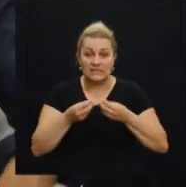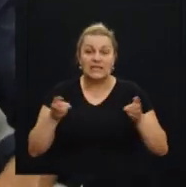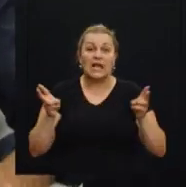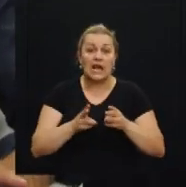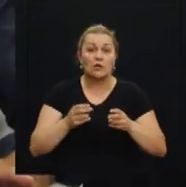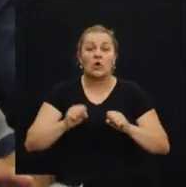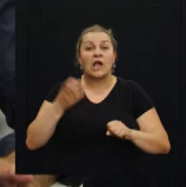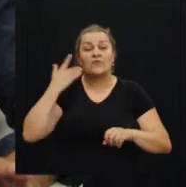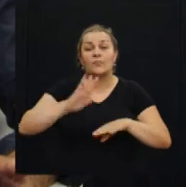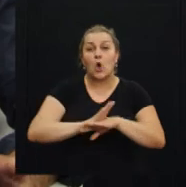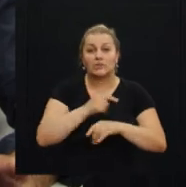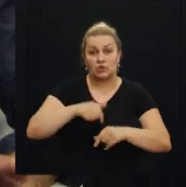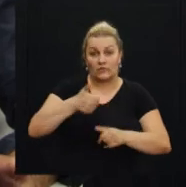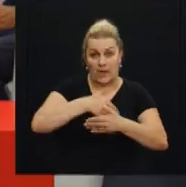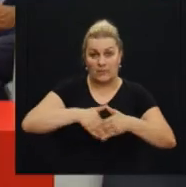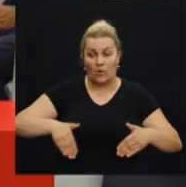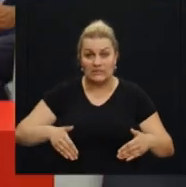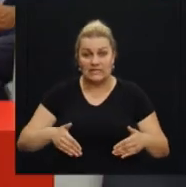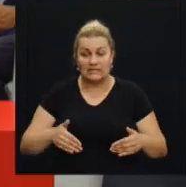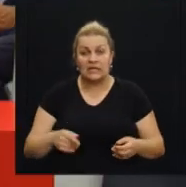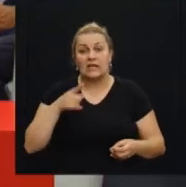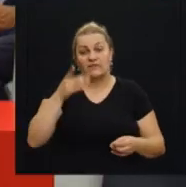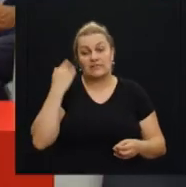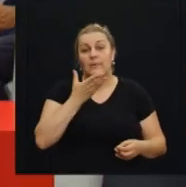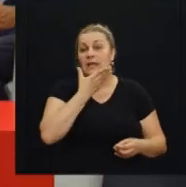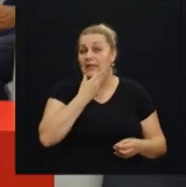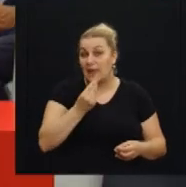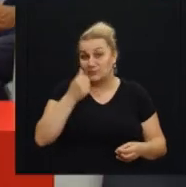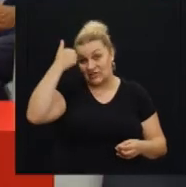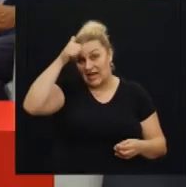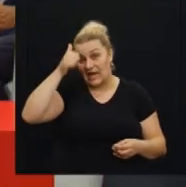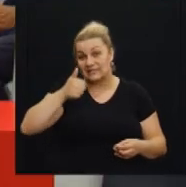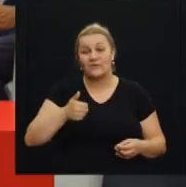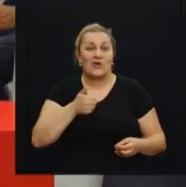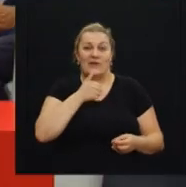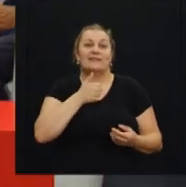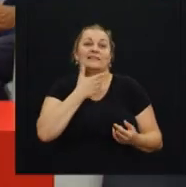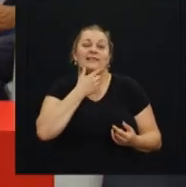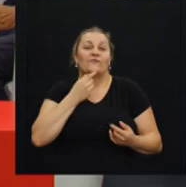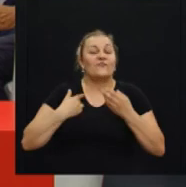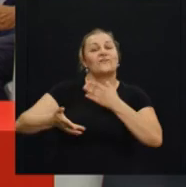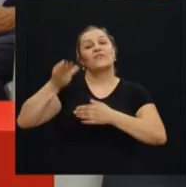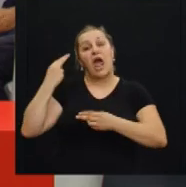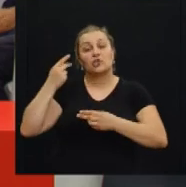Kratko, osjećaj ovdje na prvoj crti, kažete, ljepšeg naziva nije ni mogla biti, ovo nas vraća na one